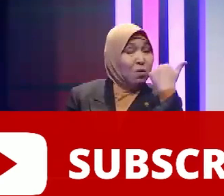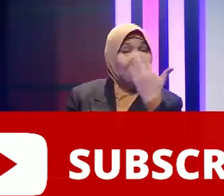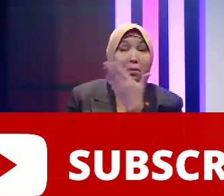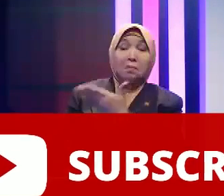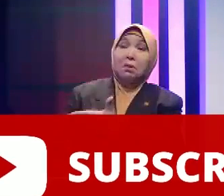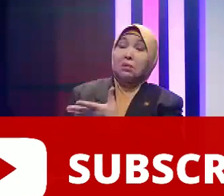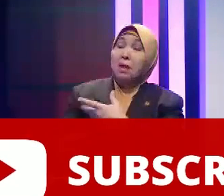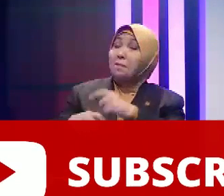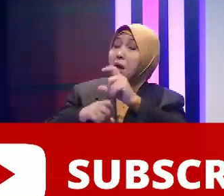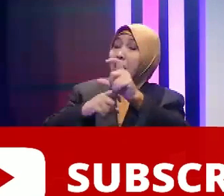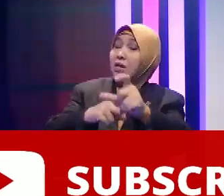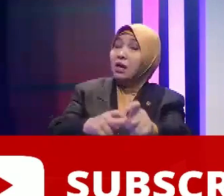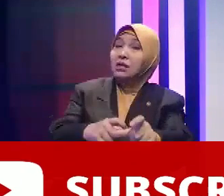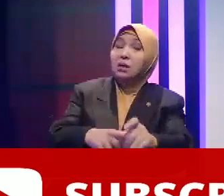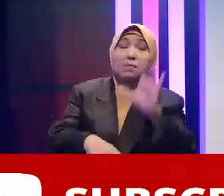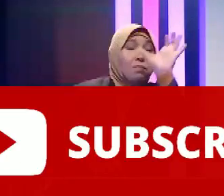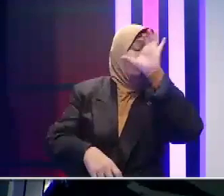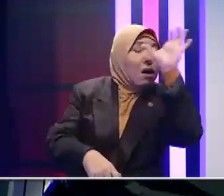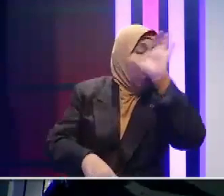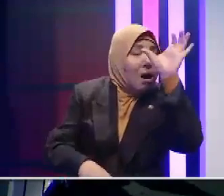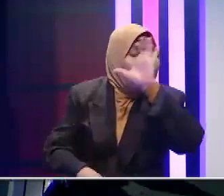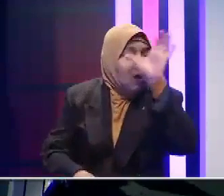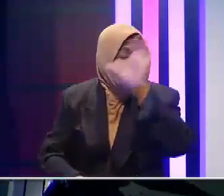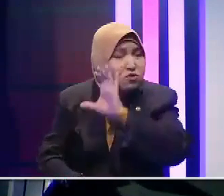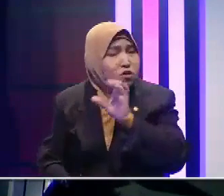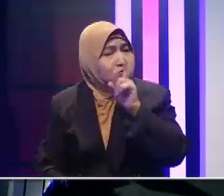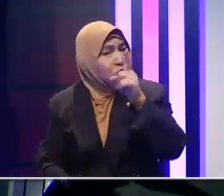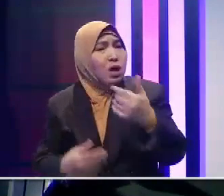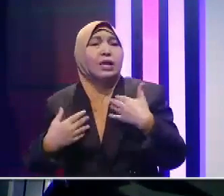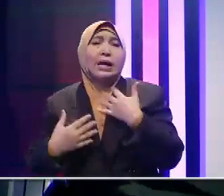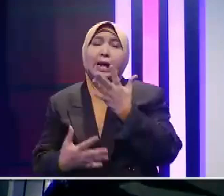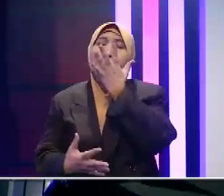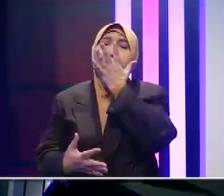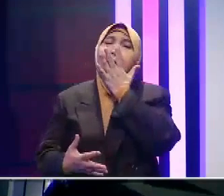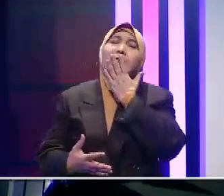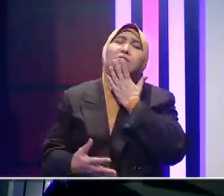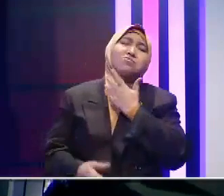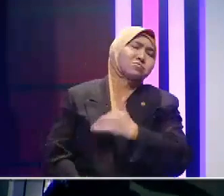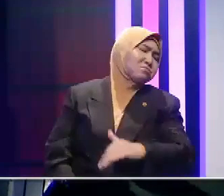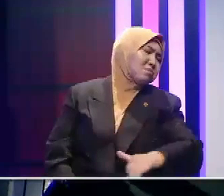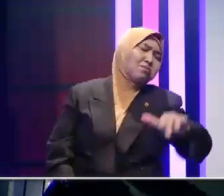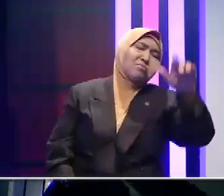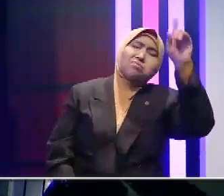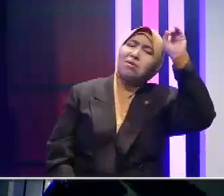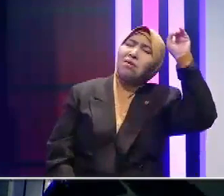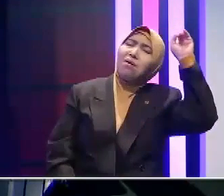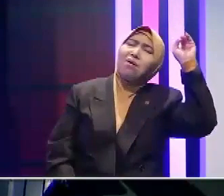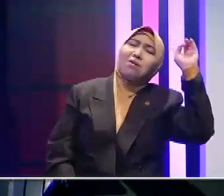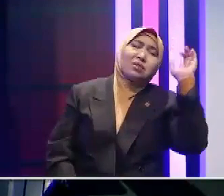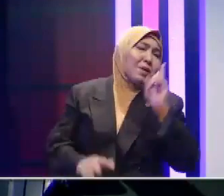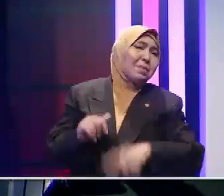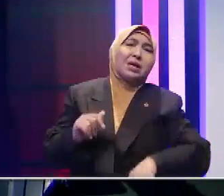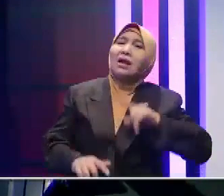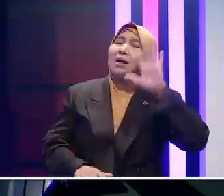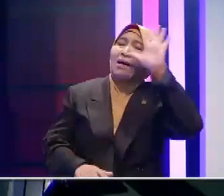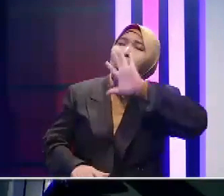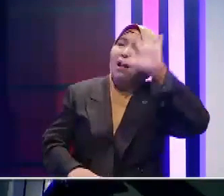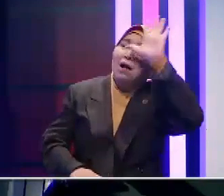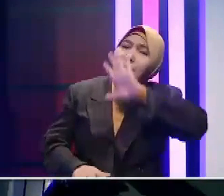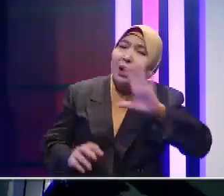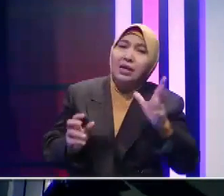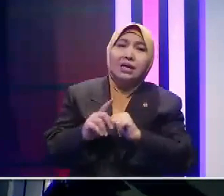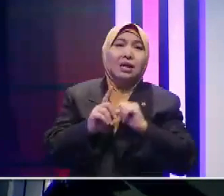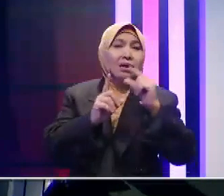mendapat anugerah ini, mencari, dan pastinya ada kemanisan yang Allah tidak dapat digambarkan dengan kata-kata. Subhanallah. Dan